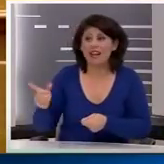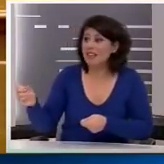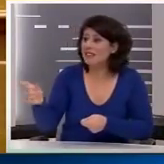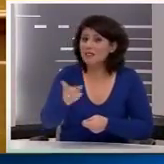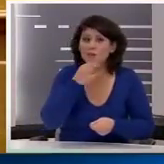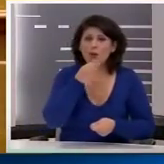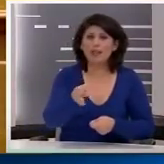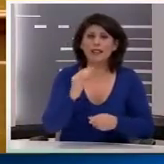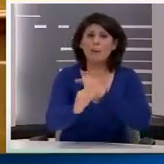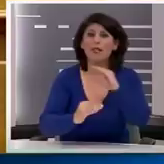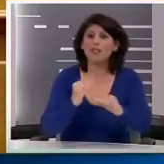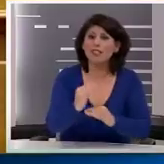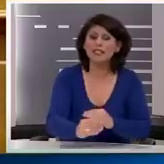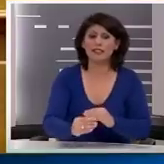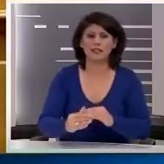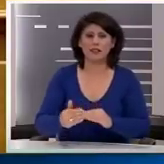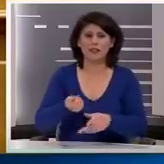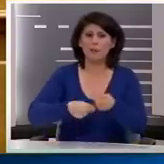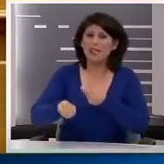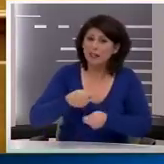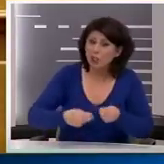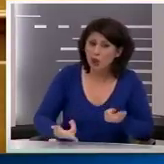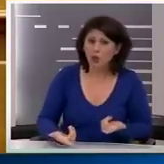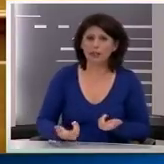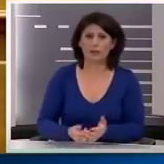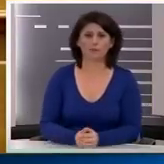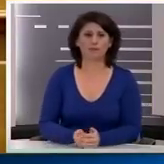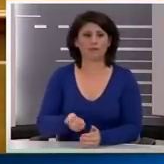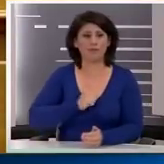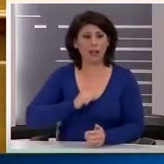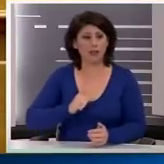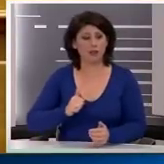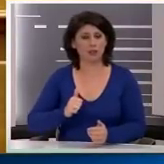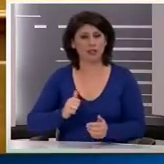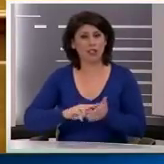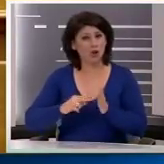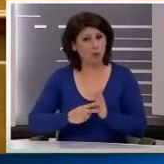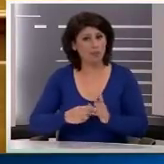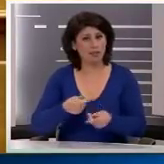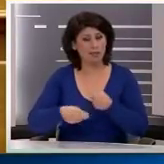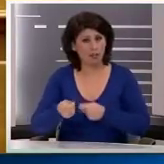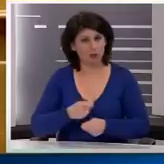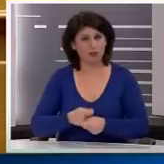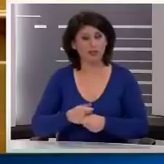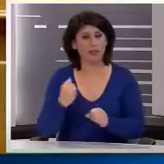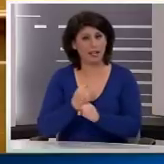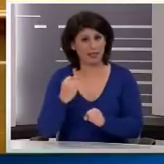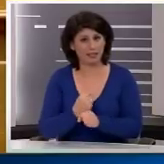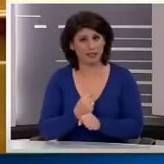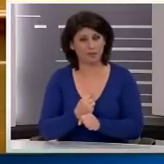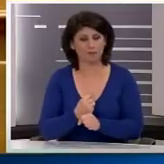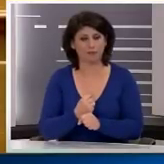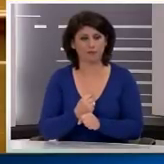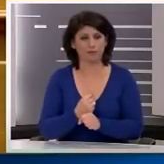που μιλάτε για επενδύσεις, για επιχειρηματικότητα, για ιδιωτική οικονομία της αγοράς, για απασχόληση,